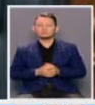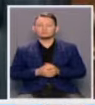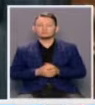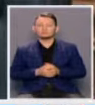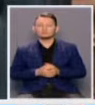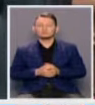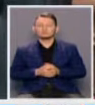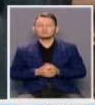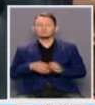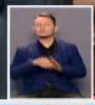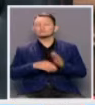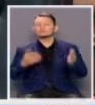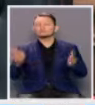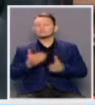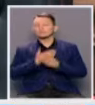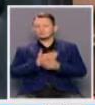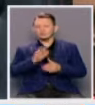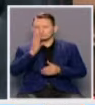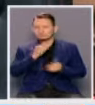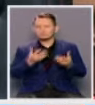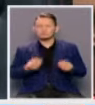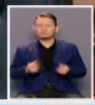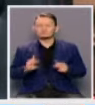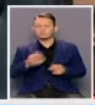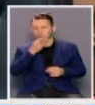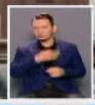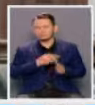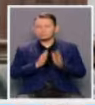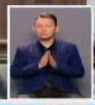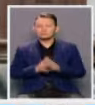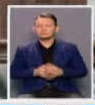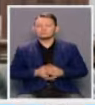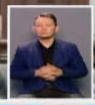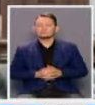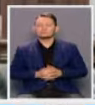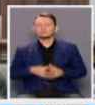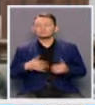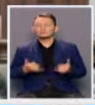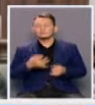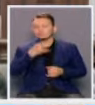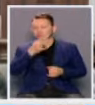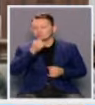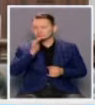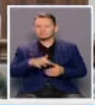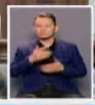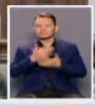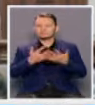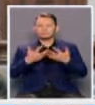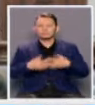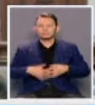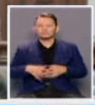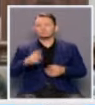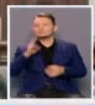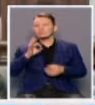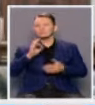аламаймын. Қандай қызметтерің түрін мен қазір бүгінде аламаймын? Соны айтыңызшы ма? Мен қазір айта алмаймын, санын айта алмаймын. Бірақ ондай